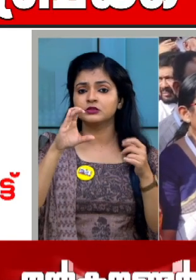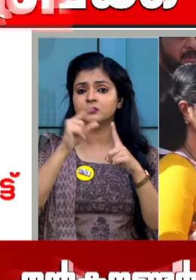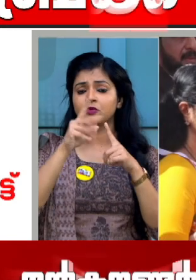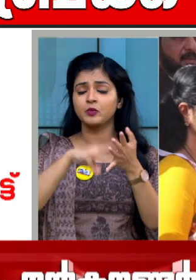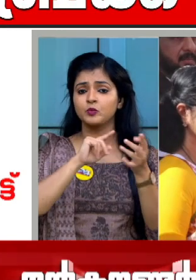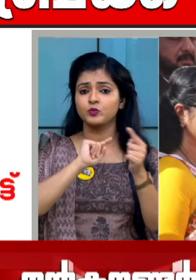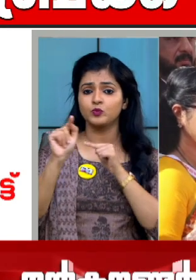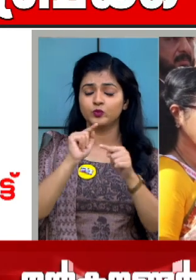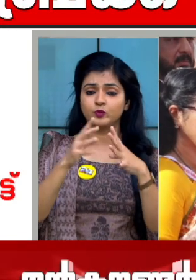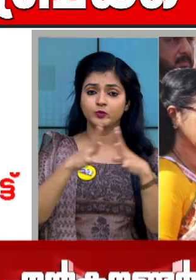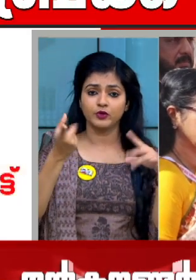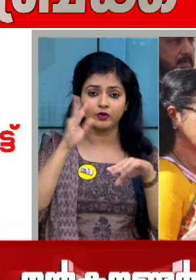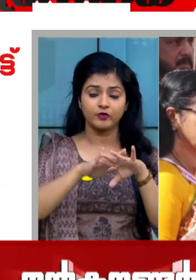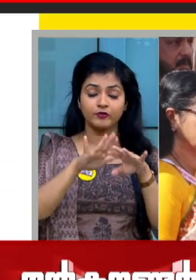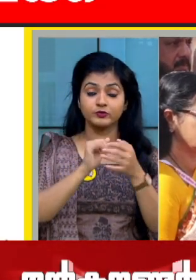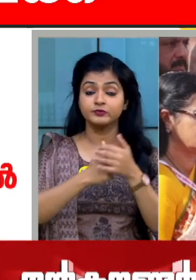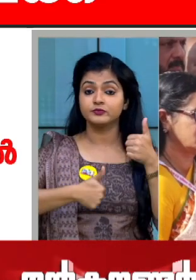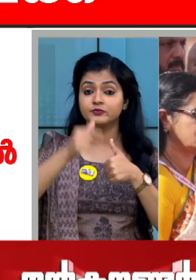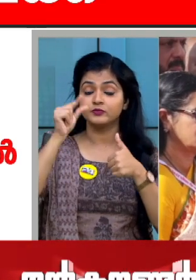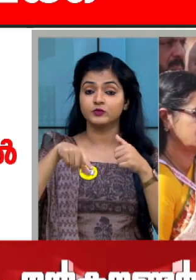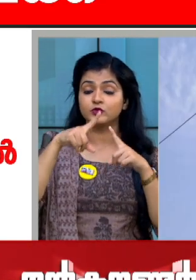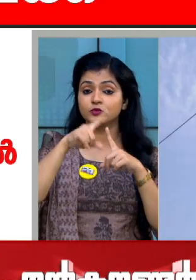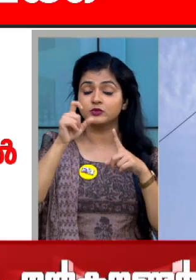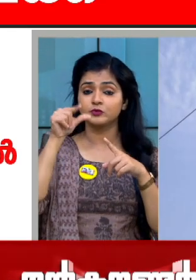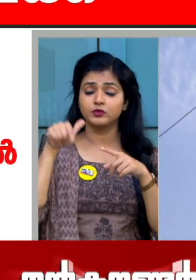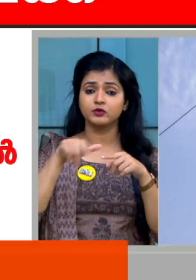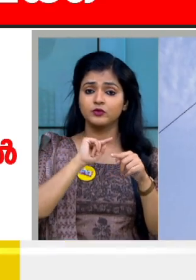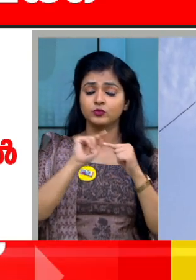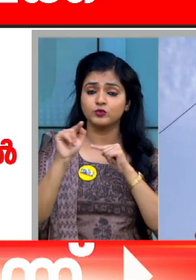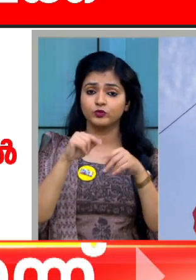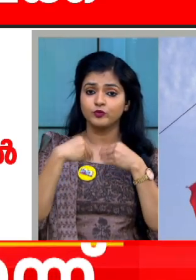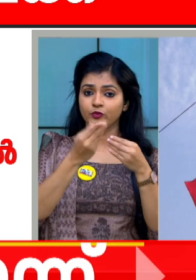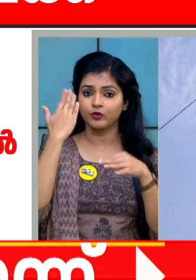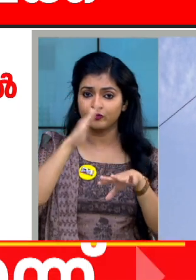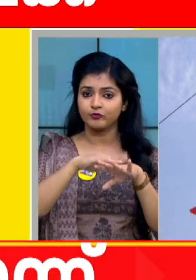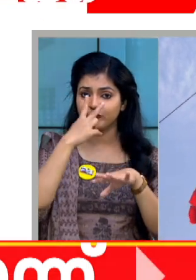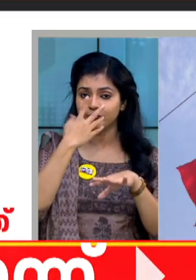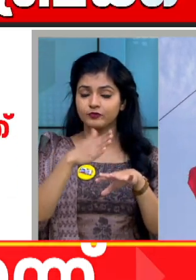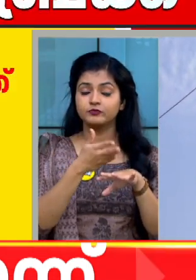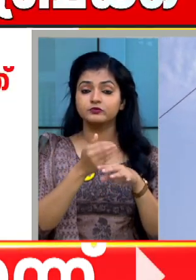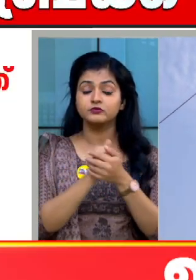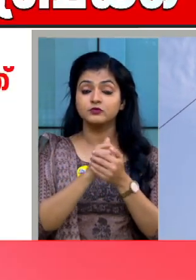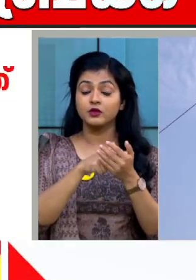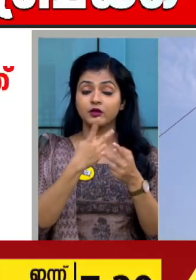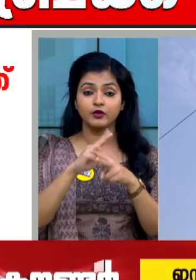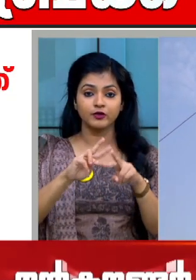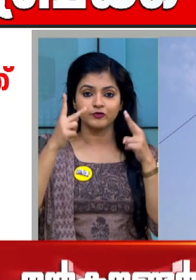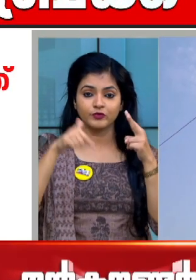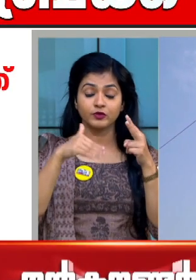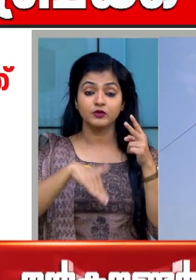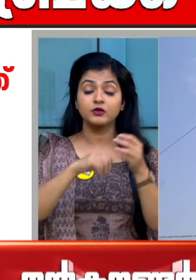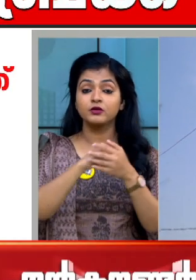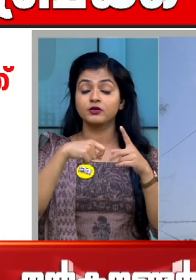സാഹചര്യമുണ്ടായിരുന്നു. പ്രത്യേകിച്ചും സ്ഥാനാർത്ഥിയായിരുന്ന തോമസ് ചാഴികാടൻ വിമർശിക്കുന്ന ഒരു കാഴ്ച നമുക്ക് കാണാൻ സാധിച്ചതാണ്. എന്നാൽ അതിൽ നിന്നും വ്യത്യസ്തമായി കേരള